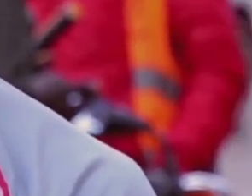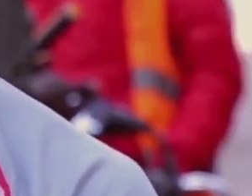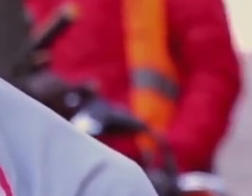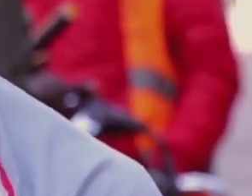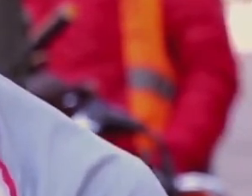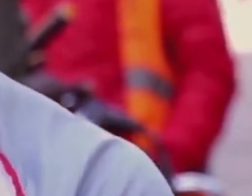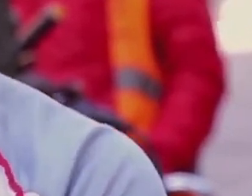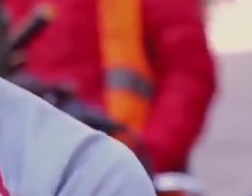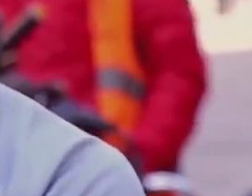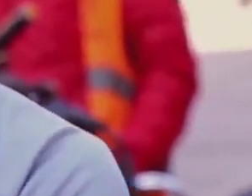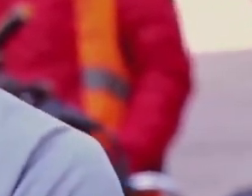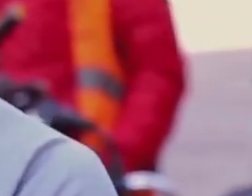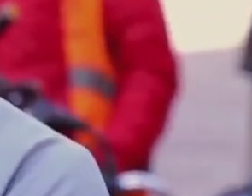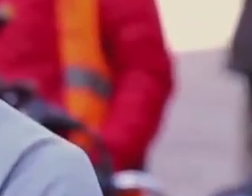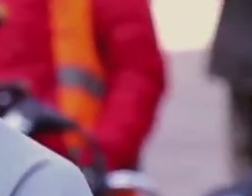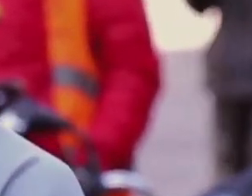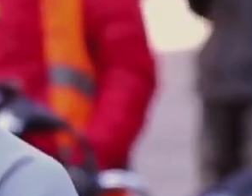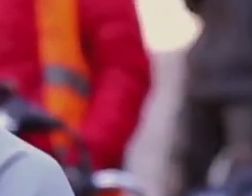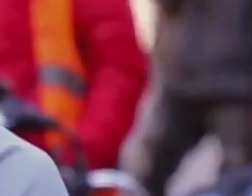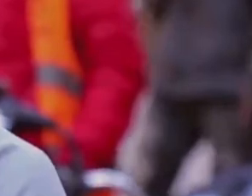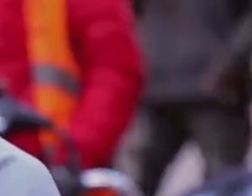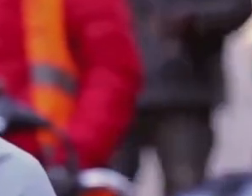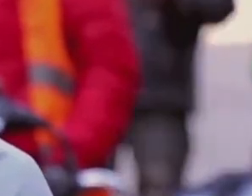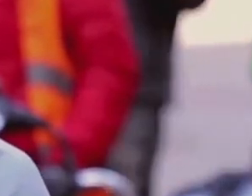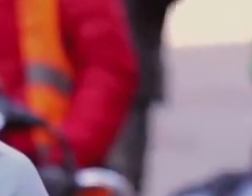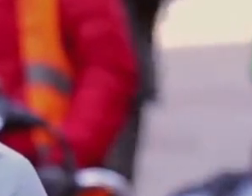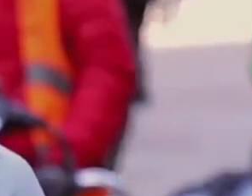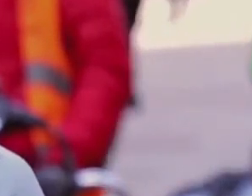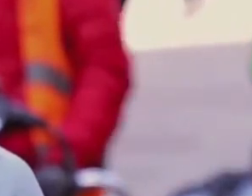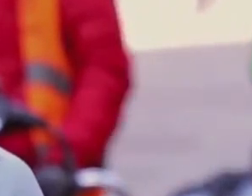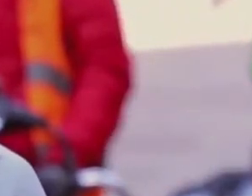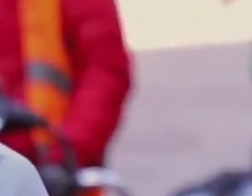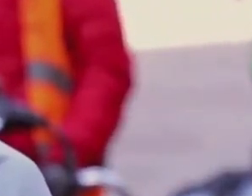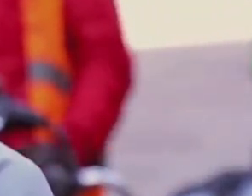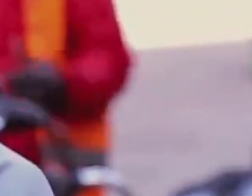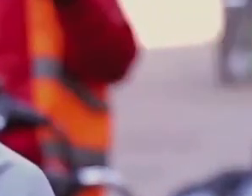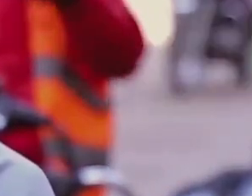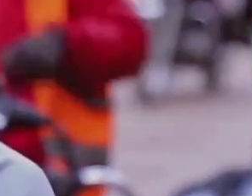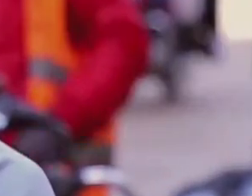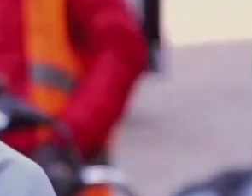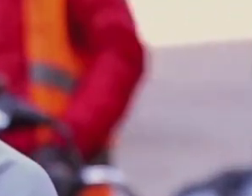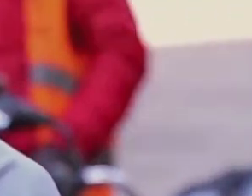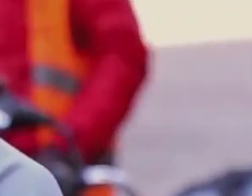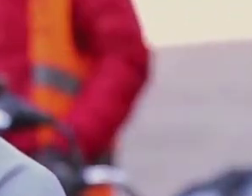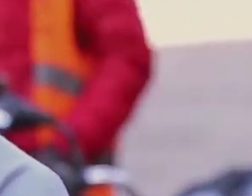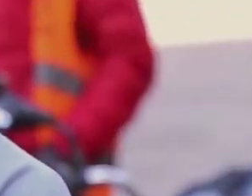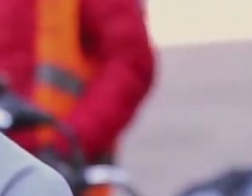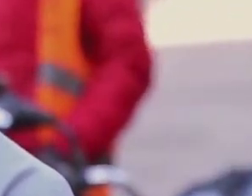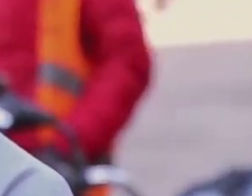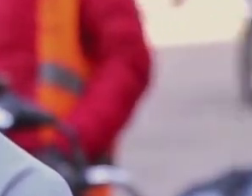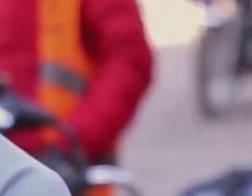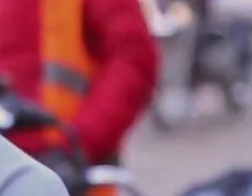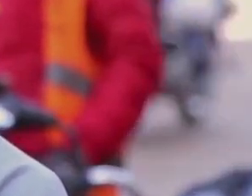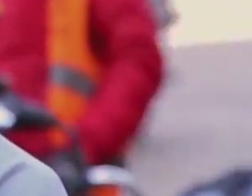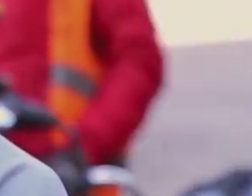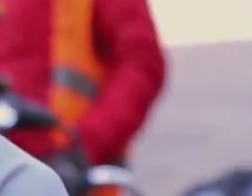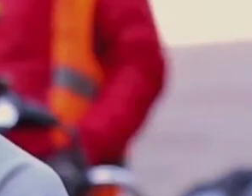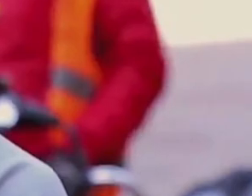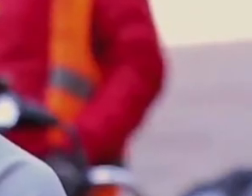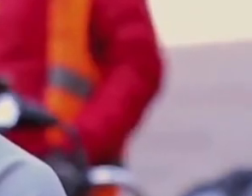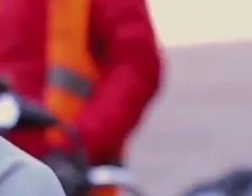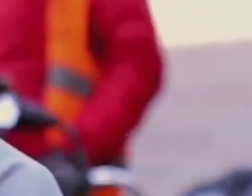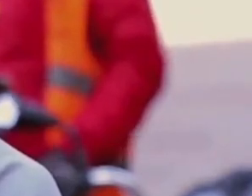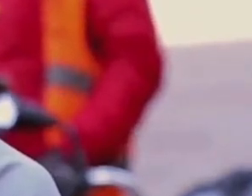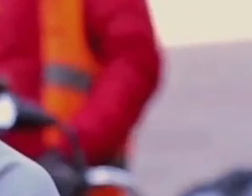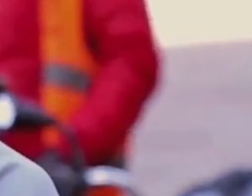Oyagala okufuna number plate ye moloka wetakisa tini number yagala okufuna driving license